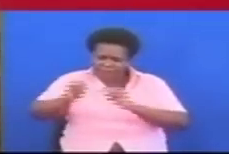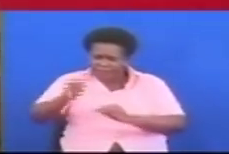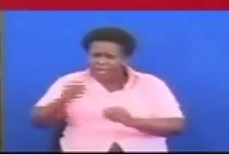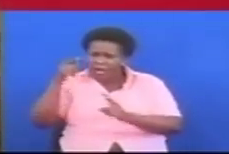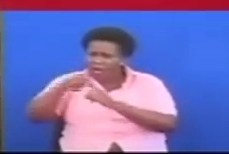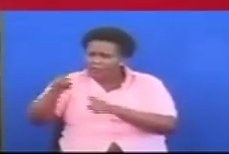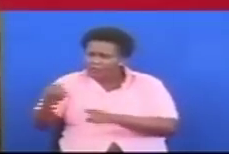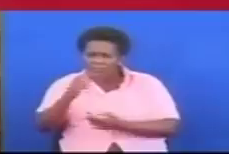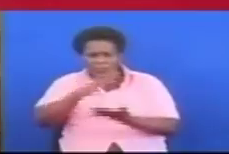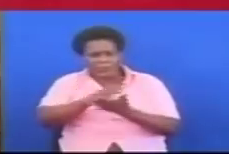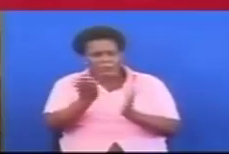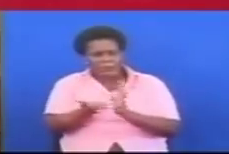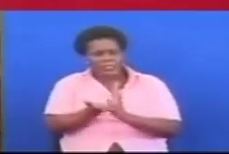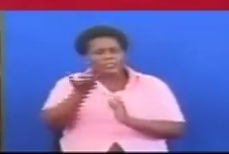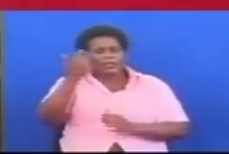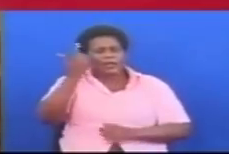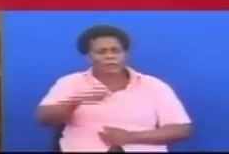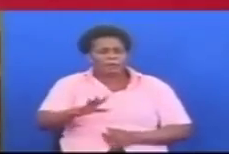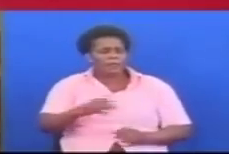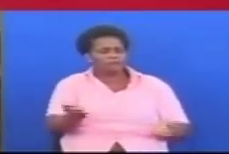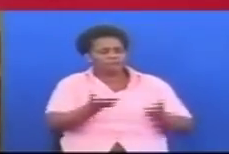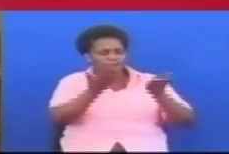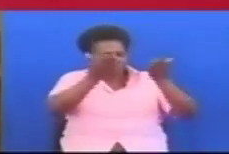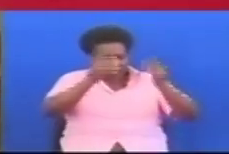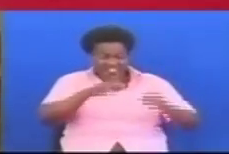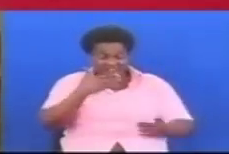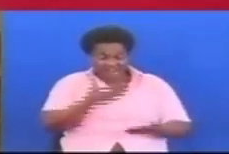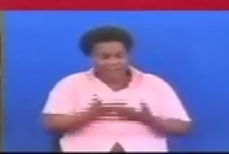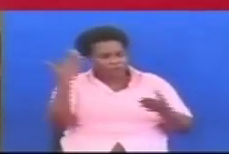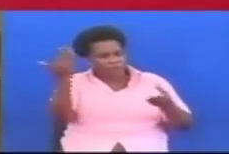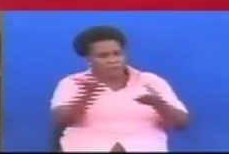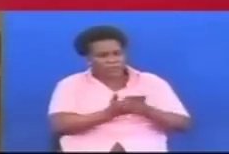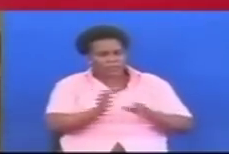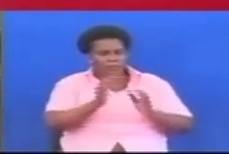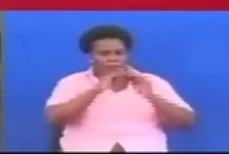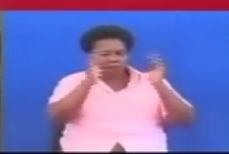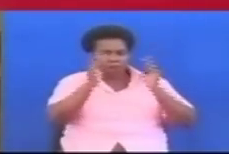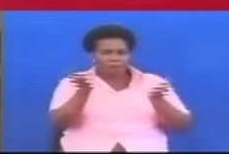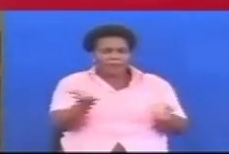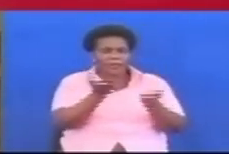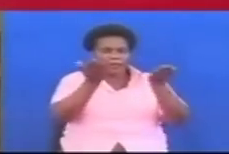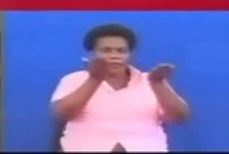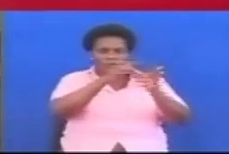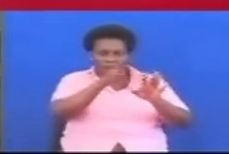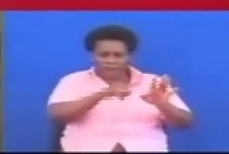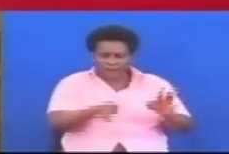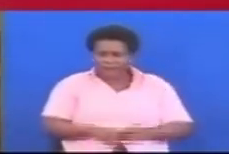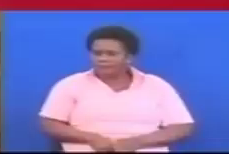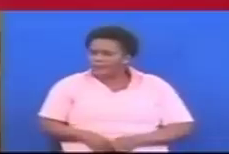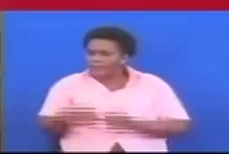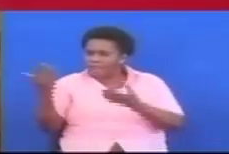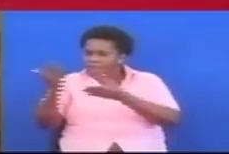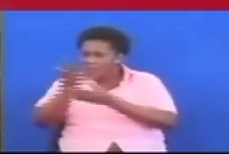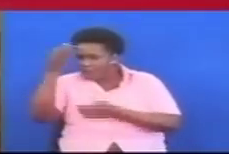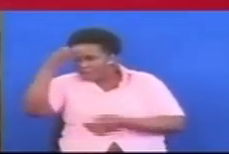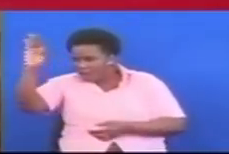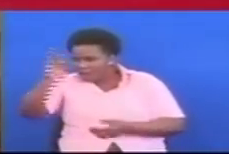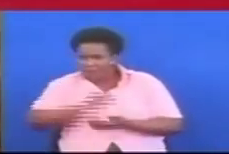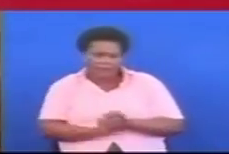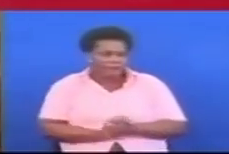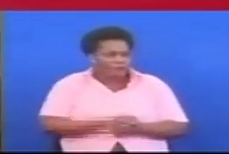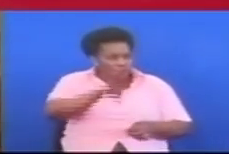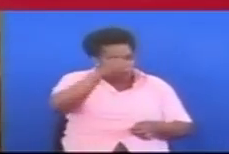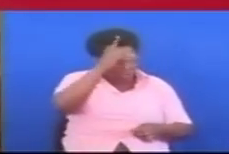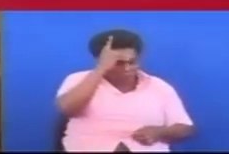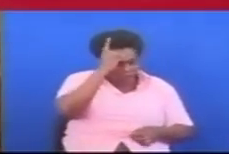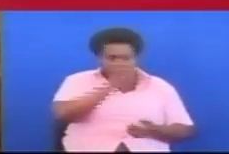maji. Washirika hao ni pamoja na Benki ya Maendeleo ya Afrika, Benki ya Dunia, Benki ya Maendeleo ya Faransa, Benki ya Maendeleo ya Jerumani,